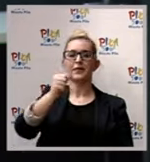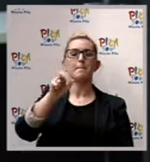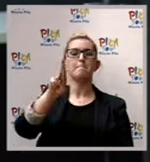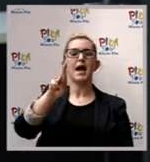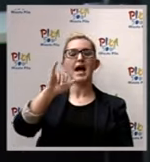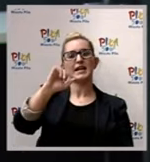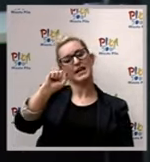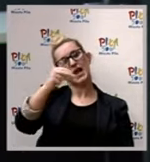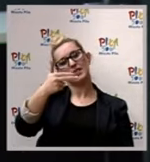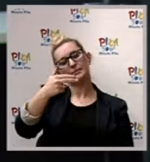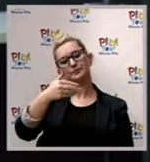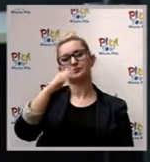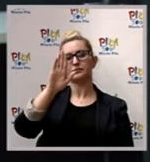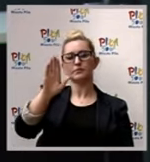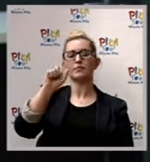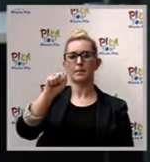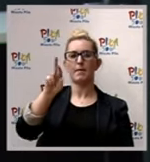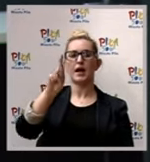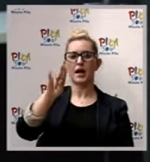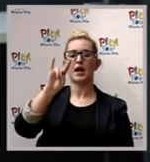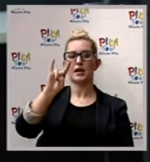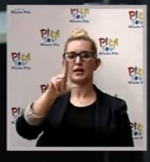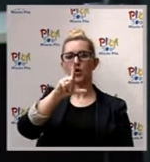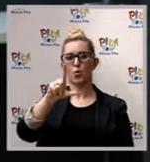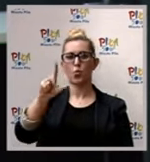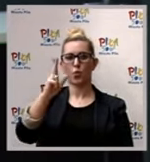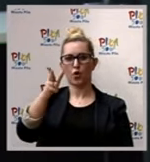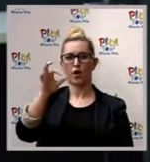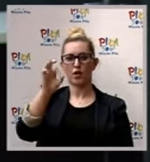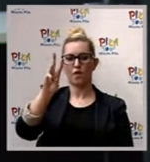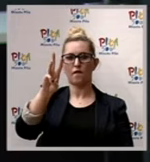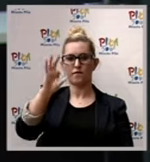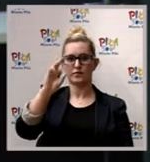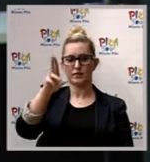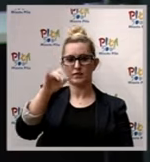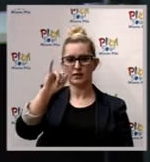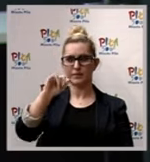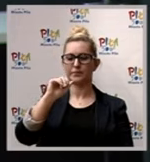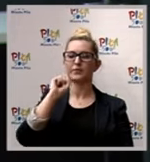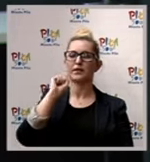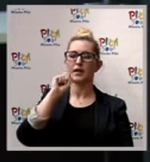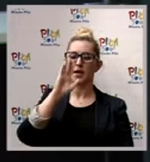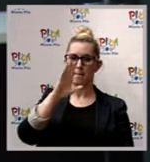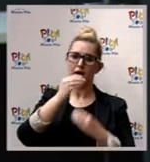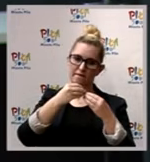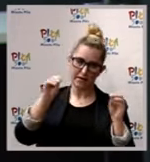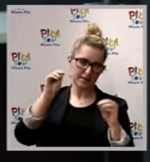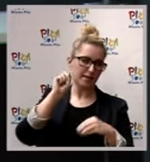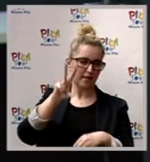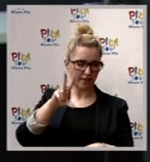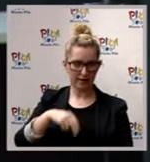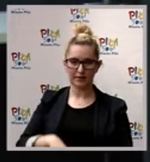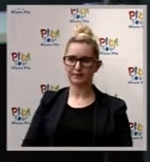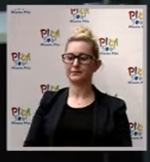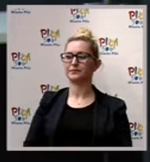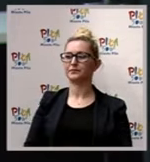Baryłkowski. Komisja skrutacyjna stwierdza, że kandydat Marian Baryłkowski uzyskał więcej głosów za wyborem niż przeciw wyborowi i